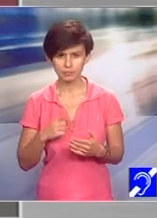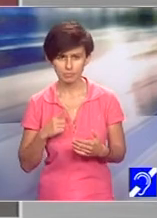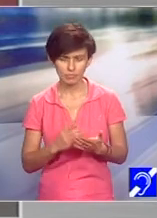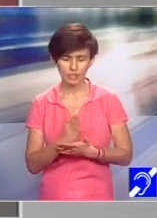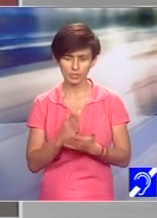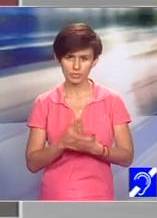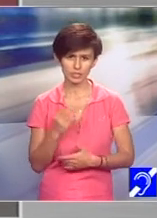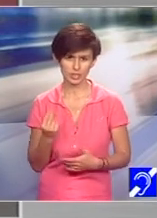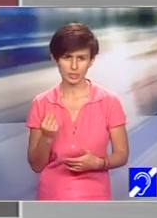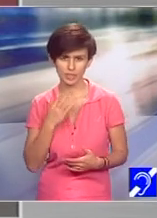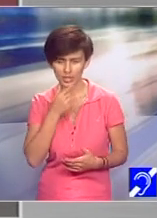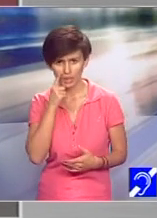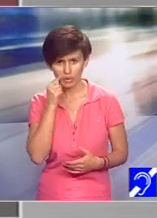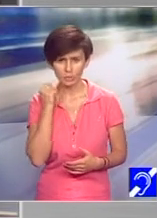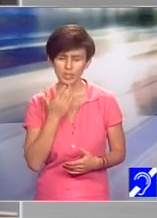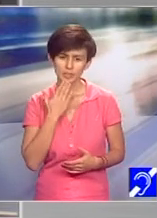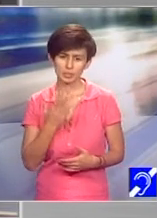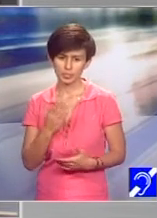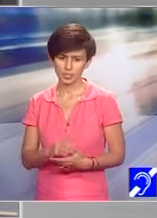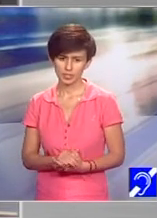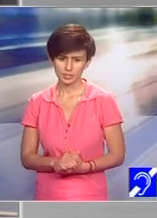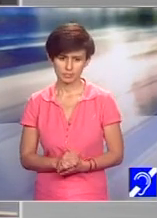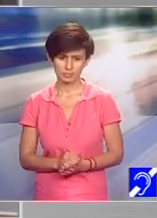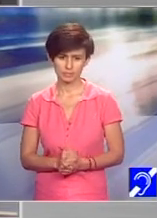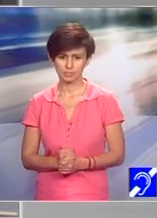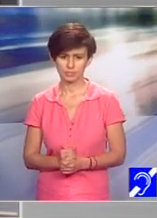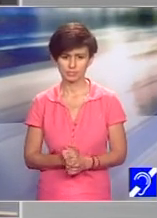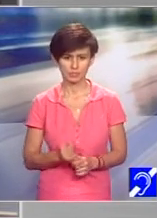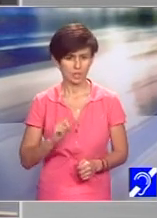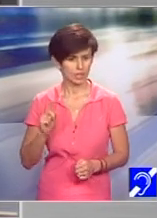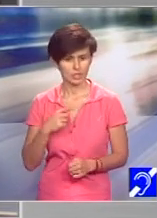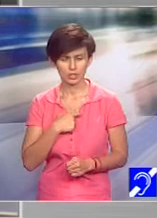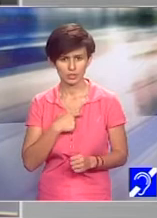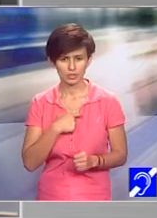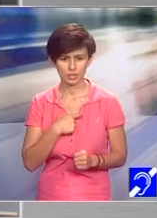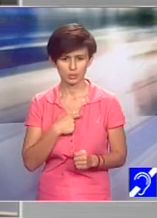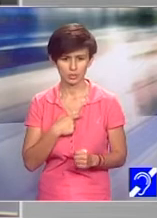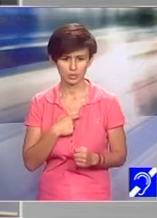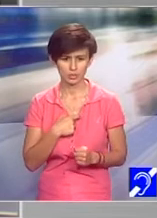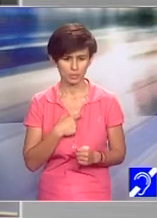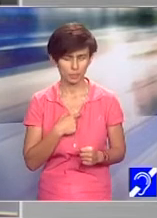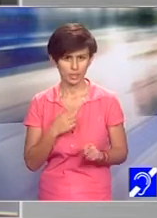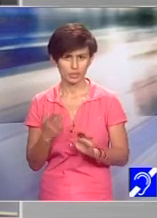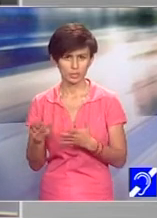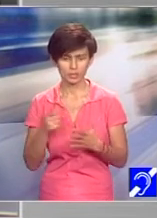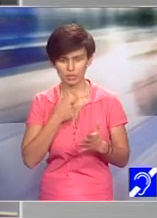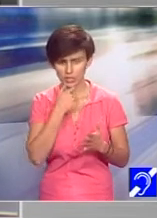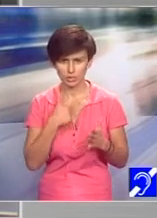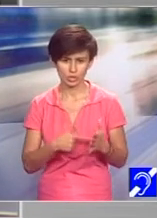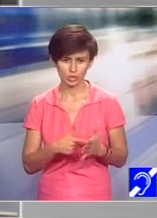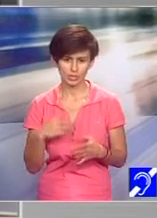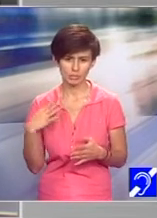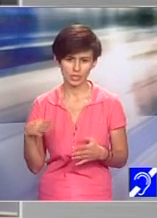aceasta nu s-a putut. De data aceasta, într-adevăr, nu s-a putut începând cu 2014, să spunem